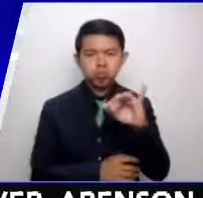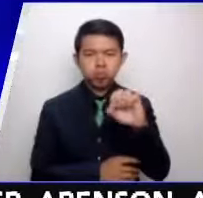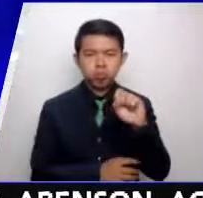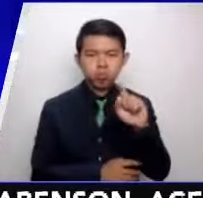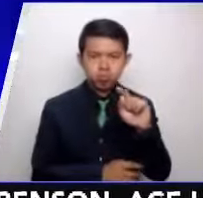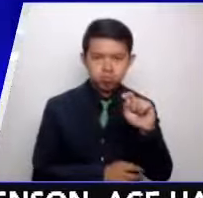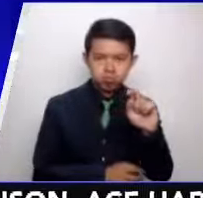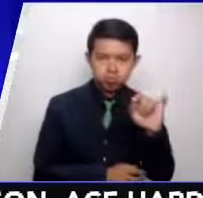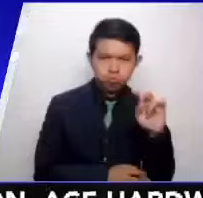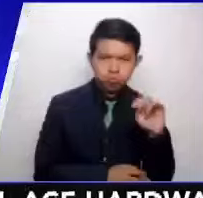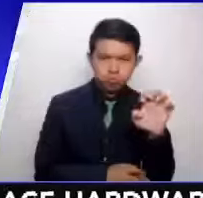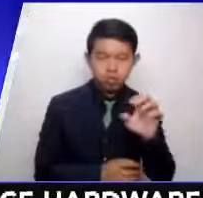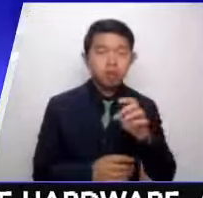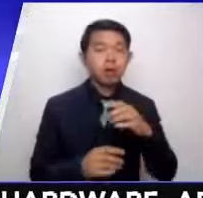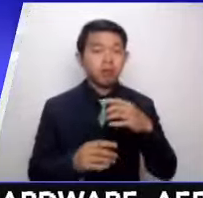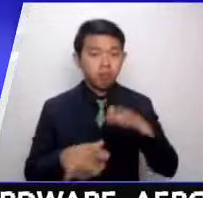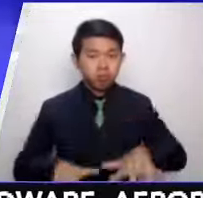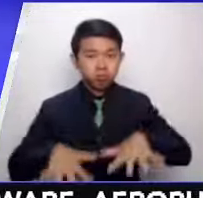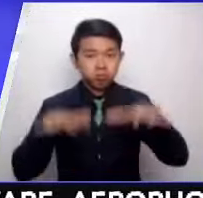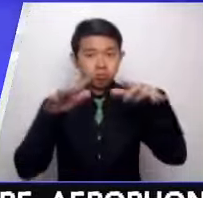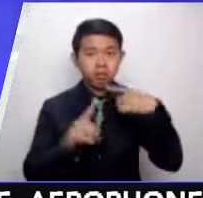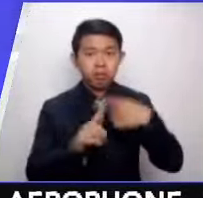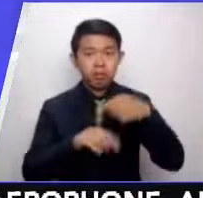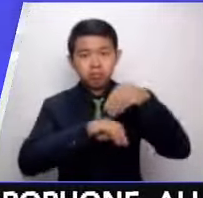Narito ang unang balita.